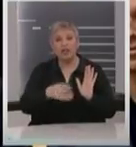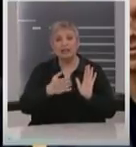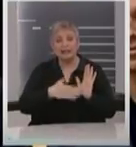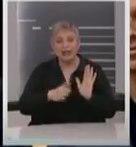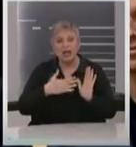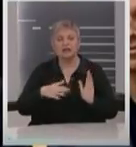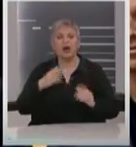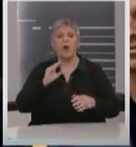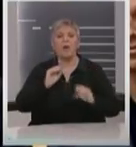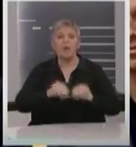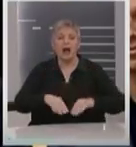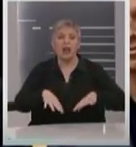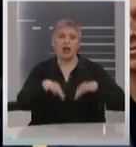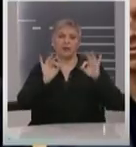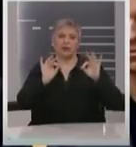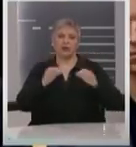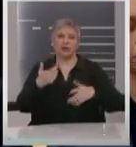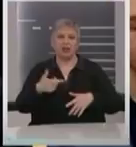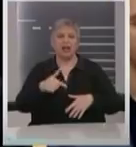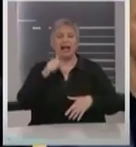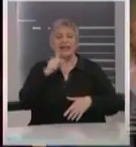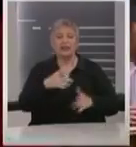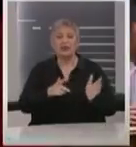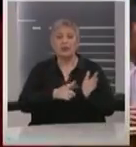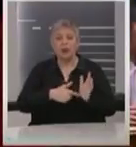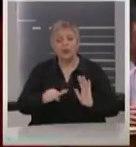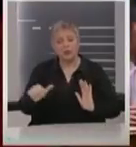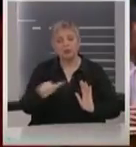πίσω. Αλλιώς είστε εθνικά υπόλογοι.